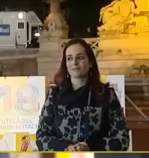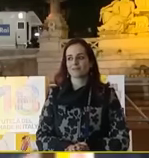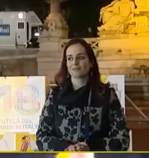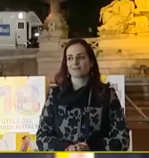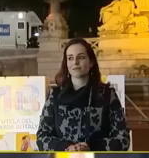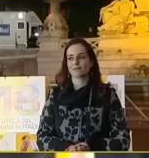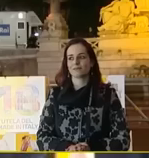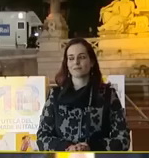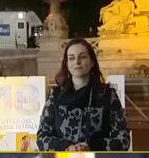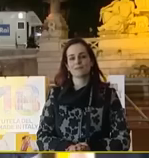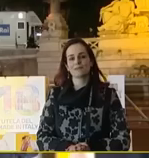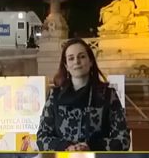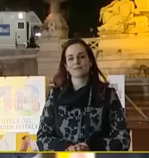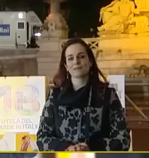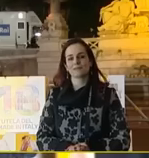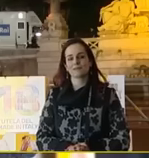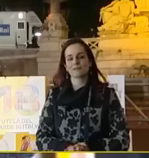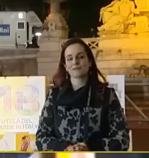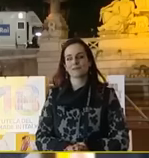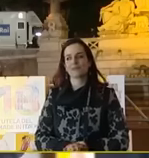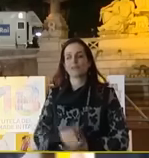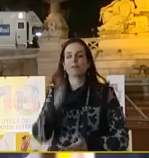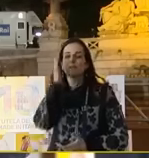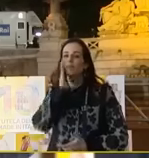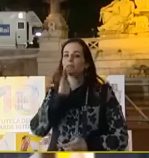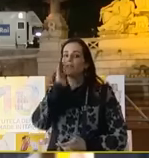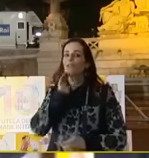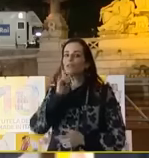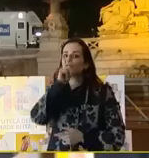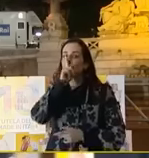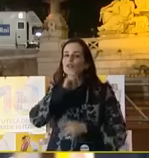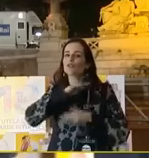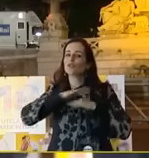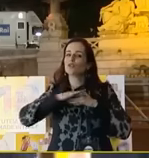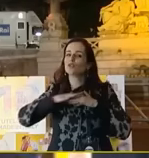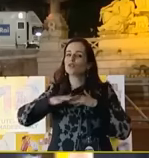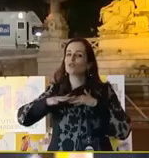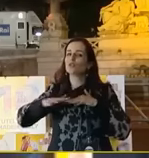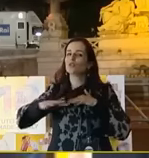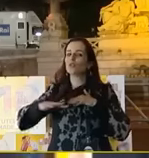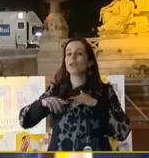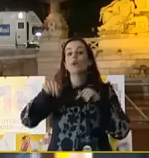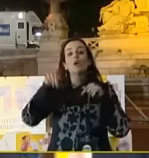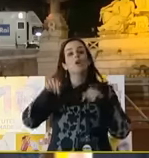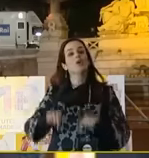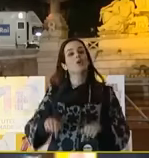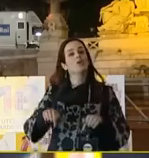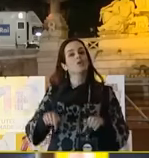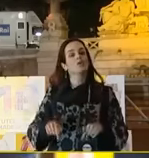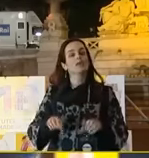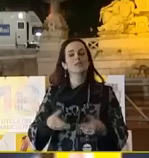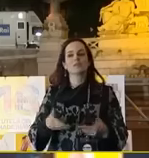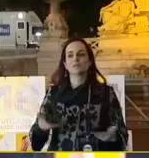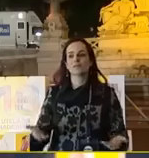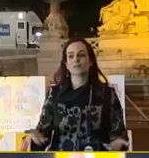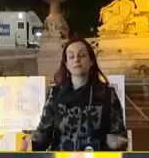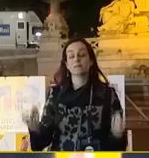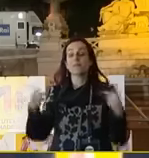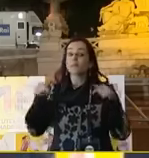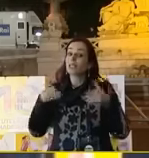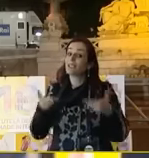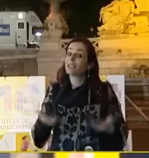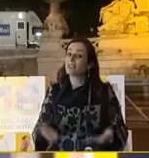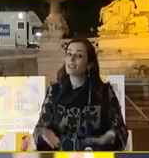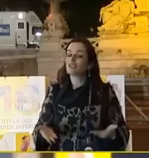Questo, per favore, questo sarà, questo è, per adesso,